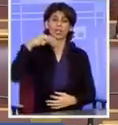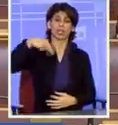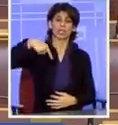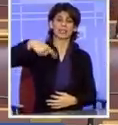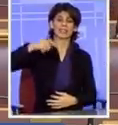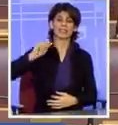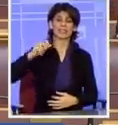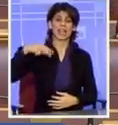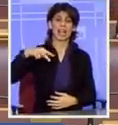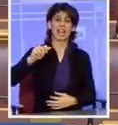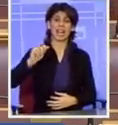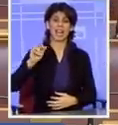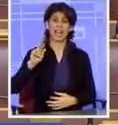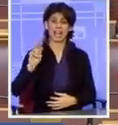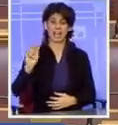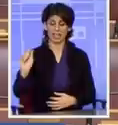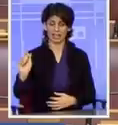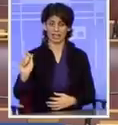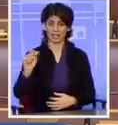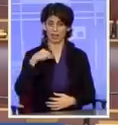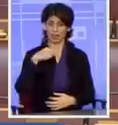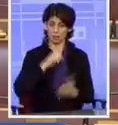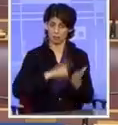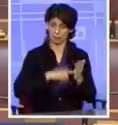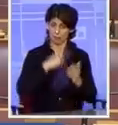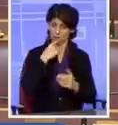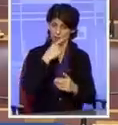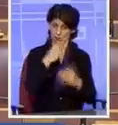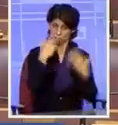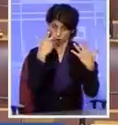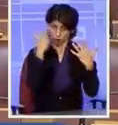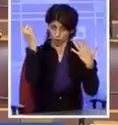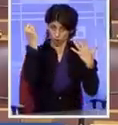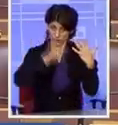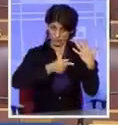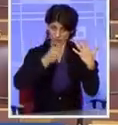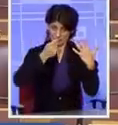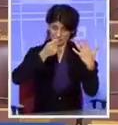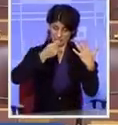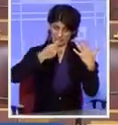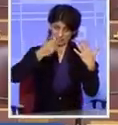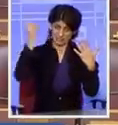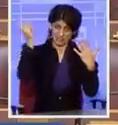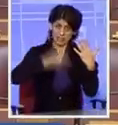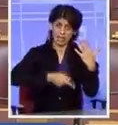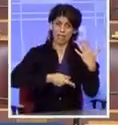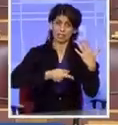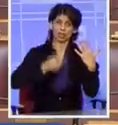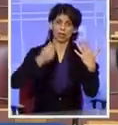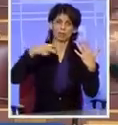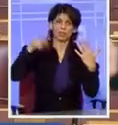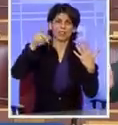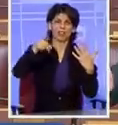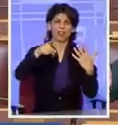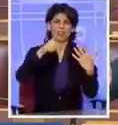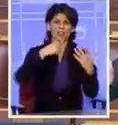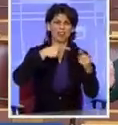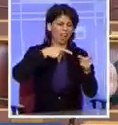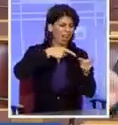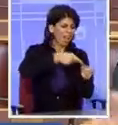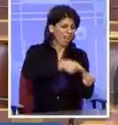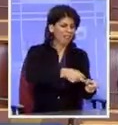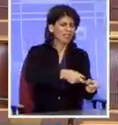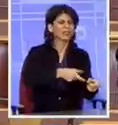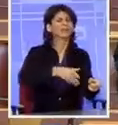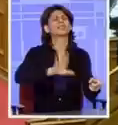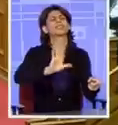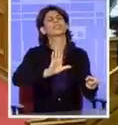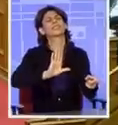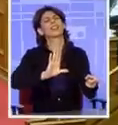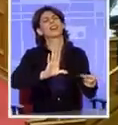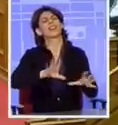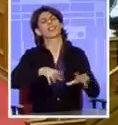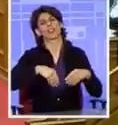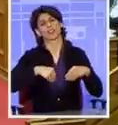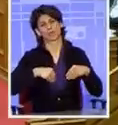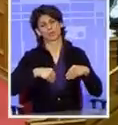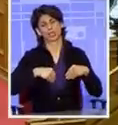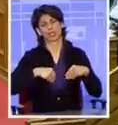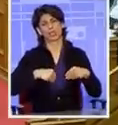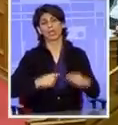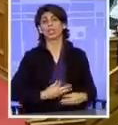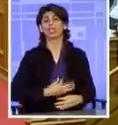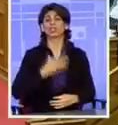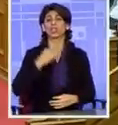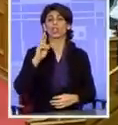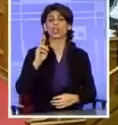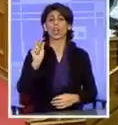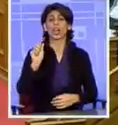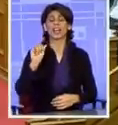θα πρέπει να του πείτε ότι αυτά τα 8% επιτόκιο είναι απαιτήσεις και εκβιασμοί που δεν περνάνε. Στον κύριο